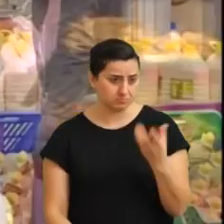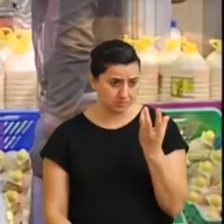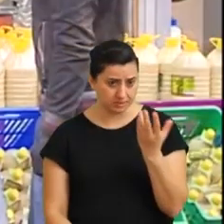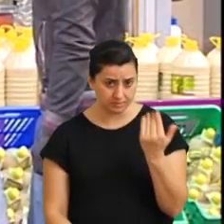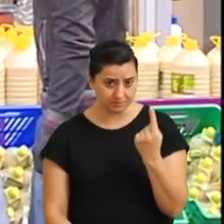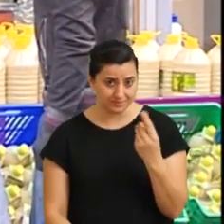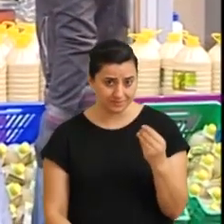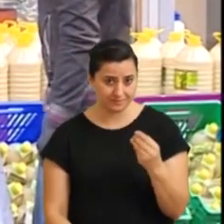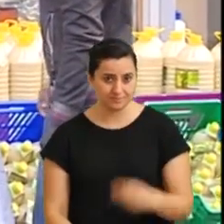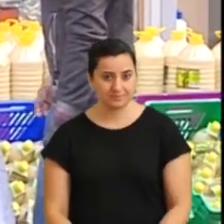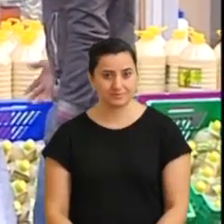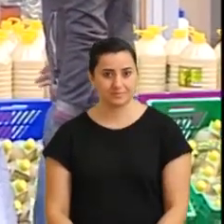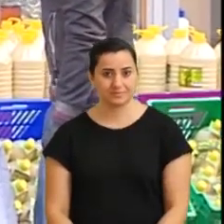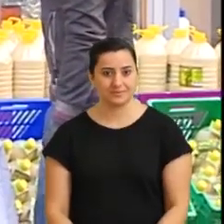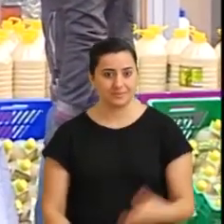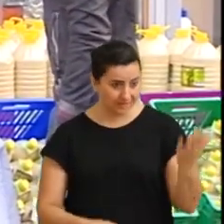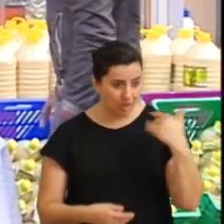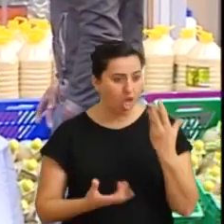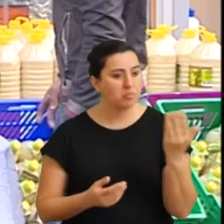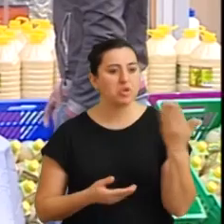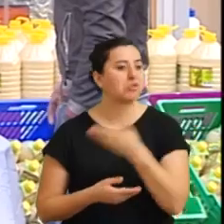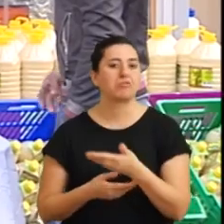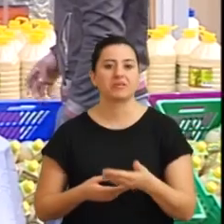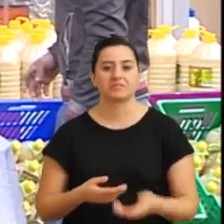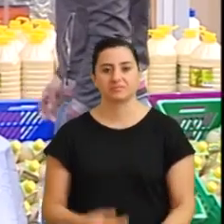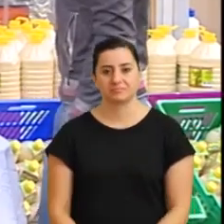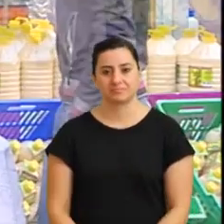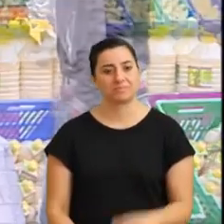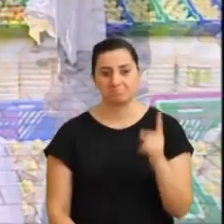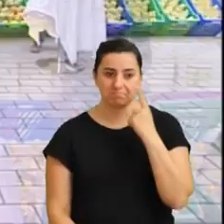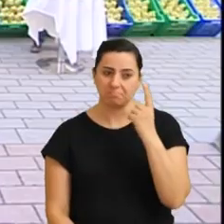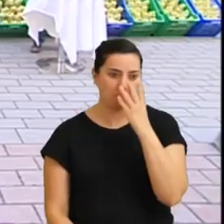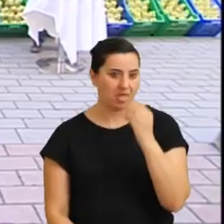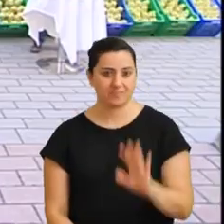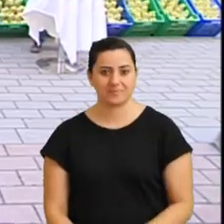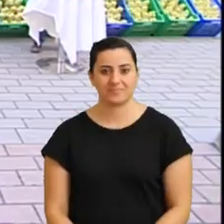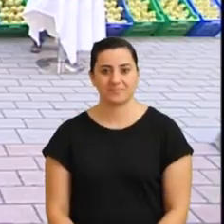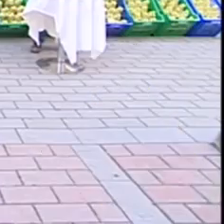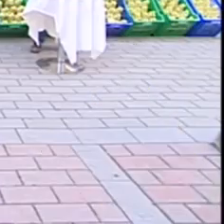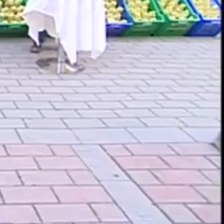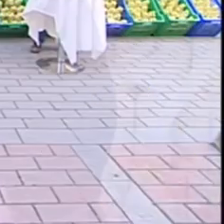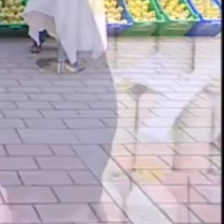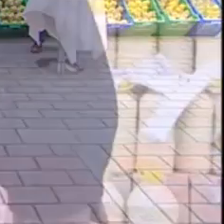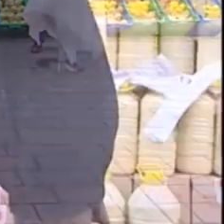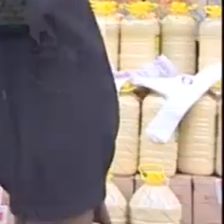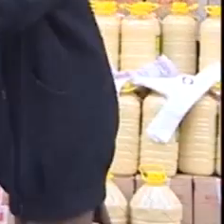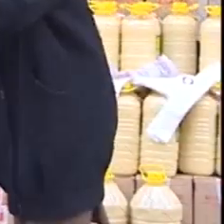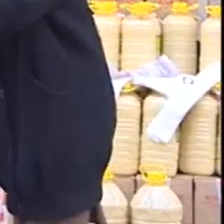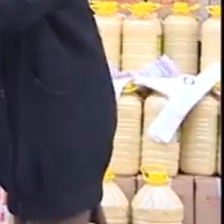lira. Gel dedim, yalvardım. Sağ oldu mu? Benim başka güçlerim var. Bu oldu mu? Seslendiği adam Mert'e gitmiş.